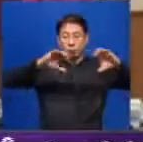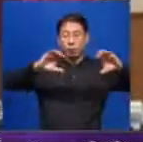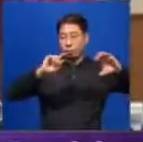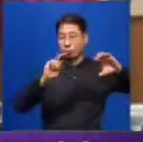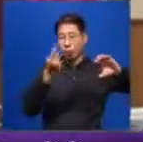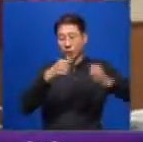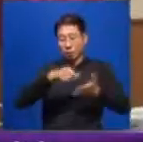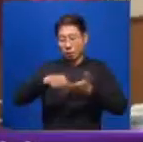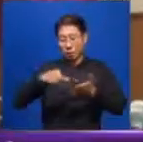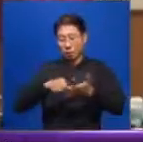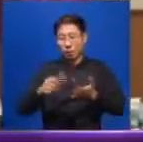เข้ามาแก้ไขปัญหาประเทศ